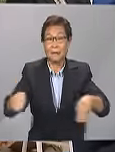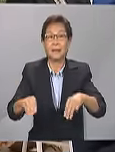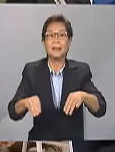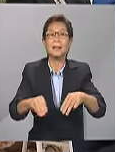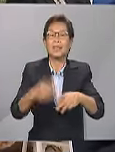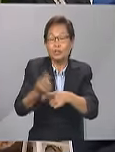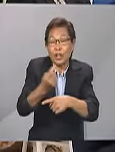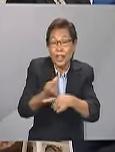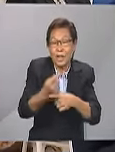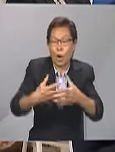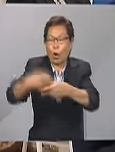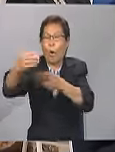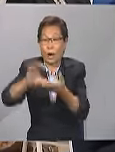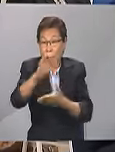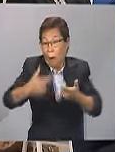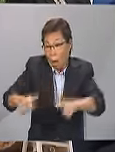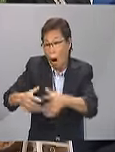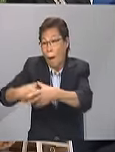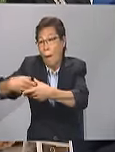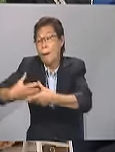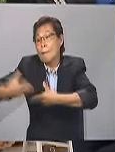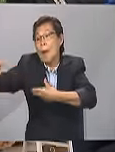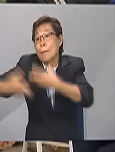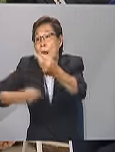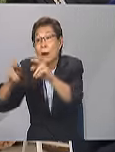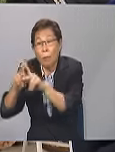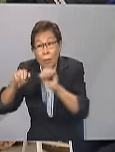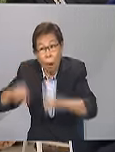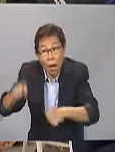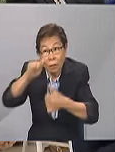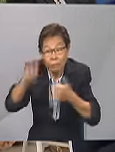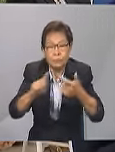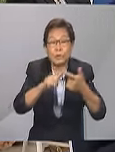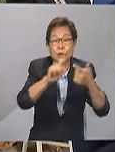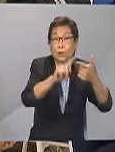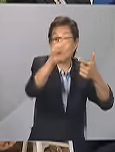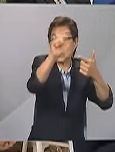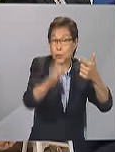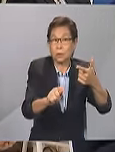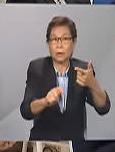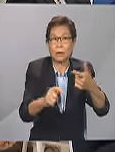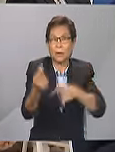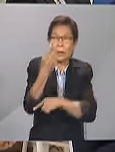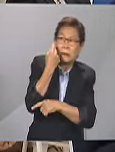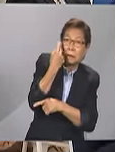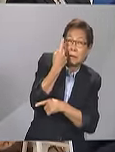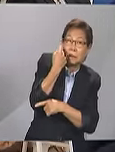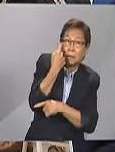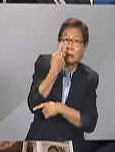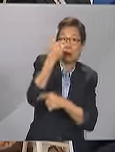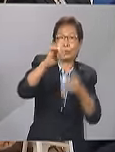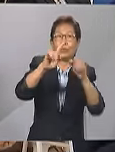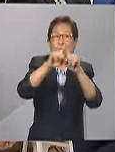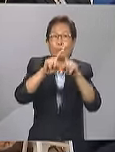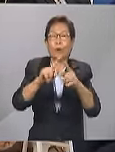kampus Bagaimana Amerika dibenarkan pulang ke kampung halaman kedua soal yang berkenaan dengan barbel hari ini om salah satu